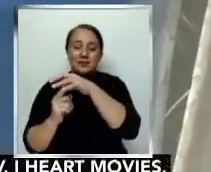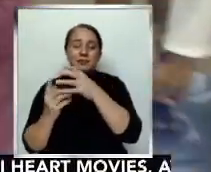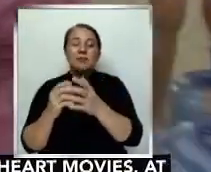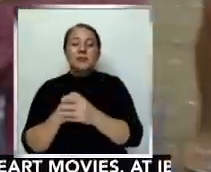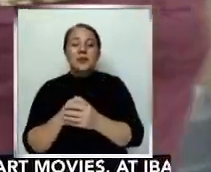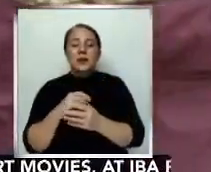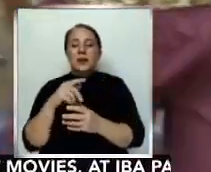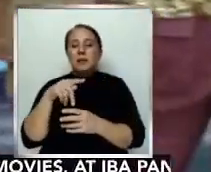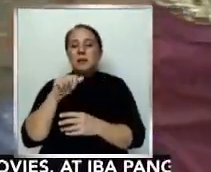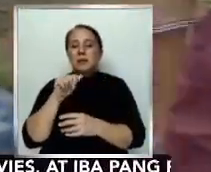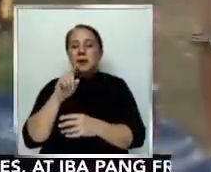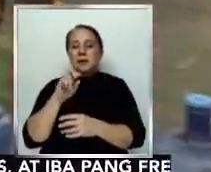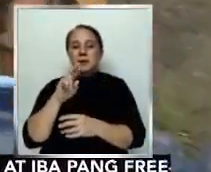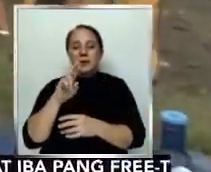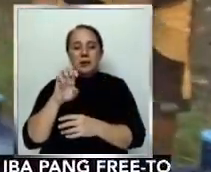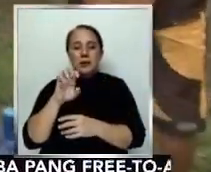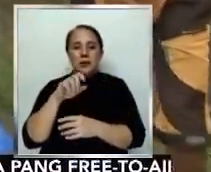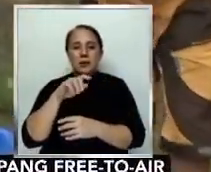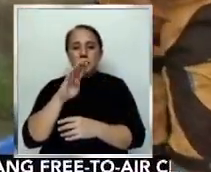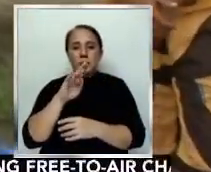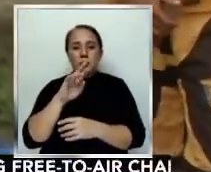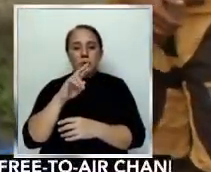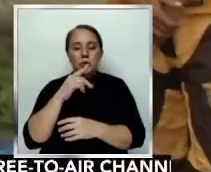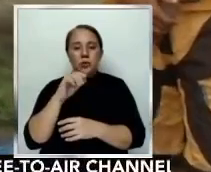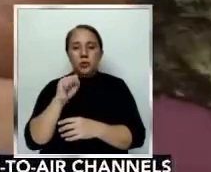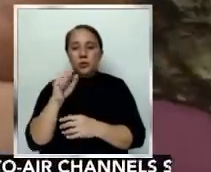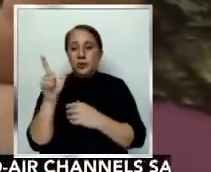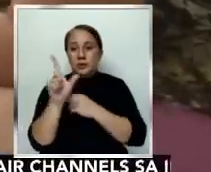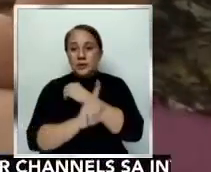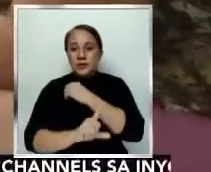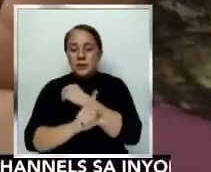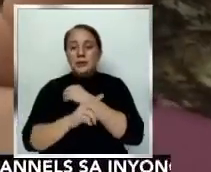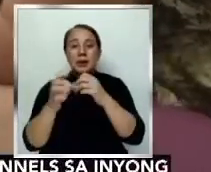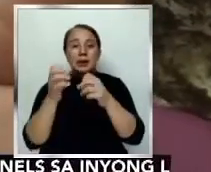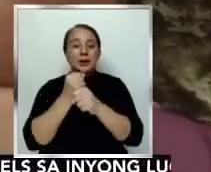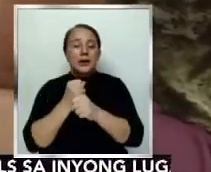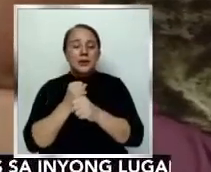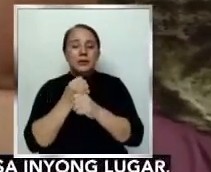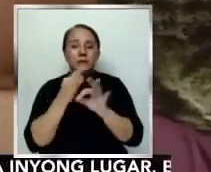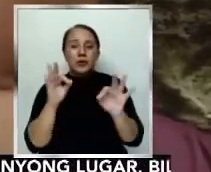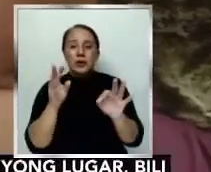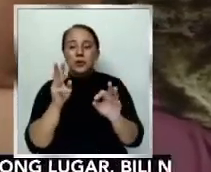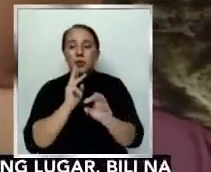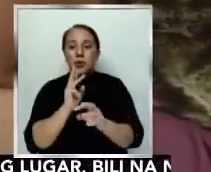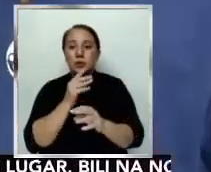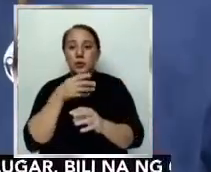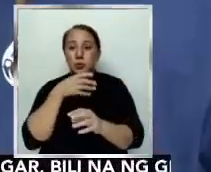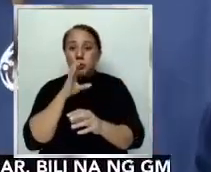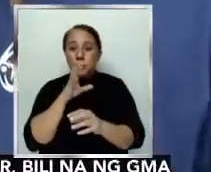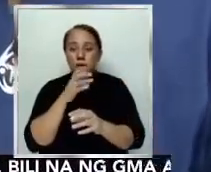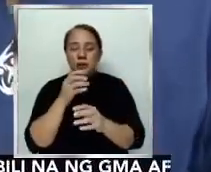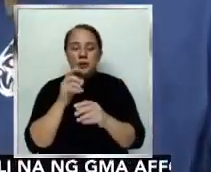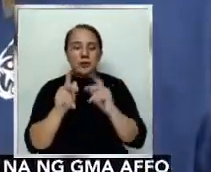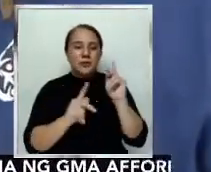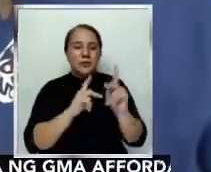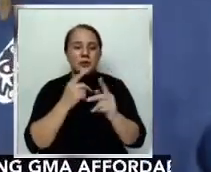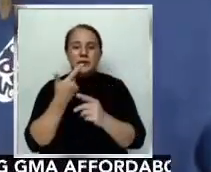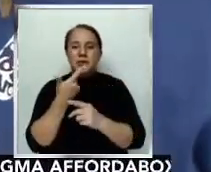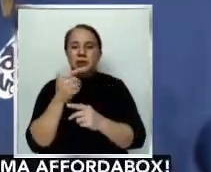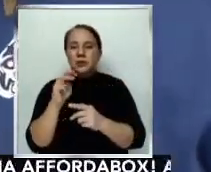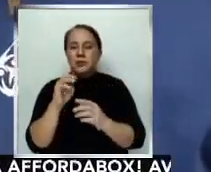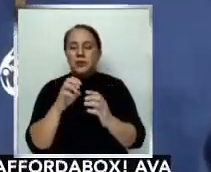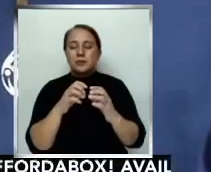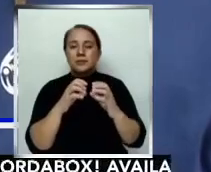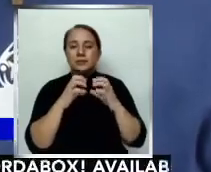Leyte, kung saan makakakuha ng libreng maiinom na tubig ang mga residente. GMA Kapuso Foundation is